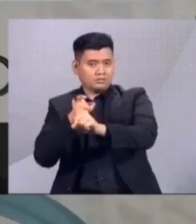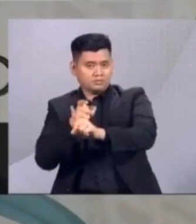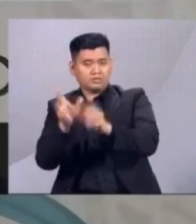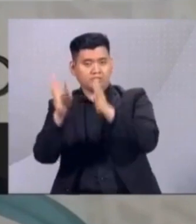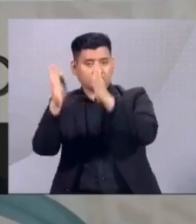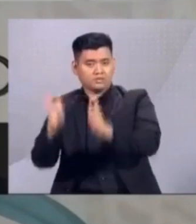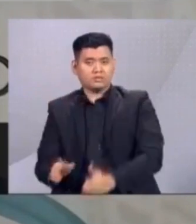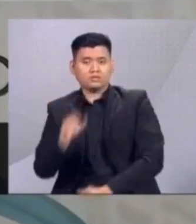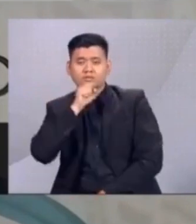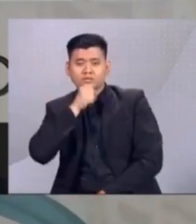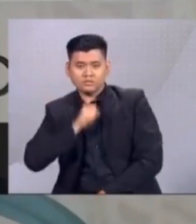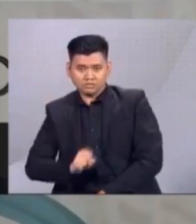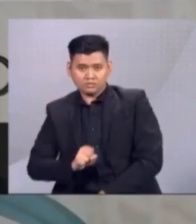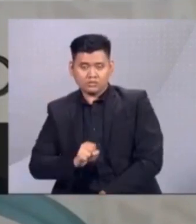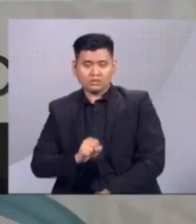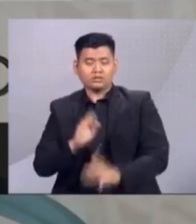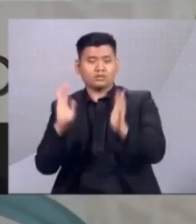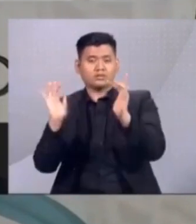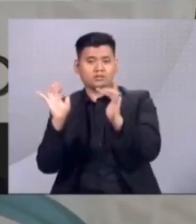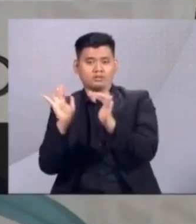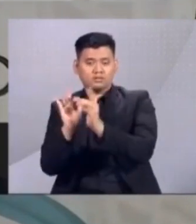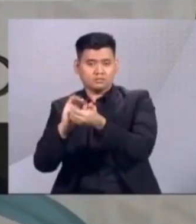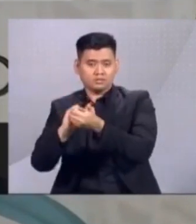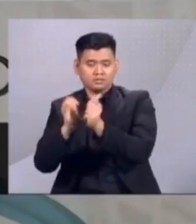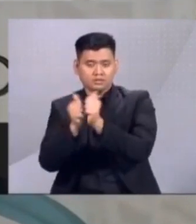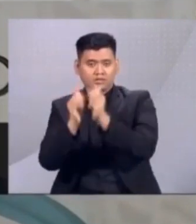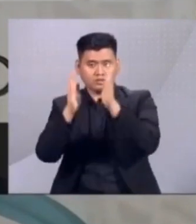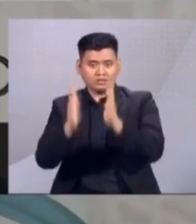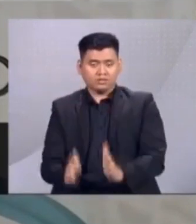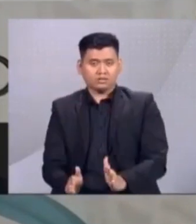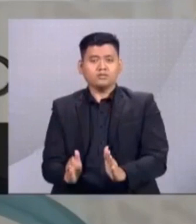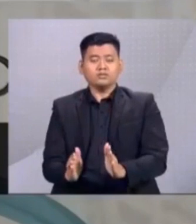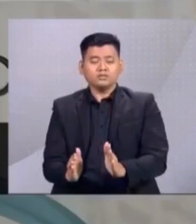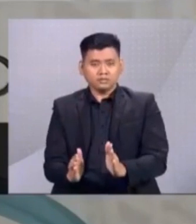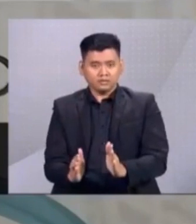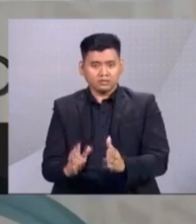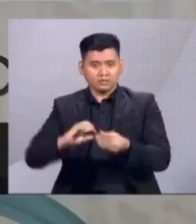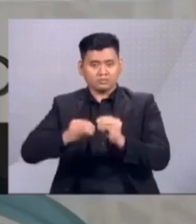Selangor, iaitu kontak rapat kepada kes positif COVID-19, iaitu kes